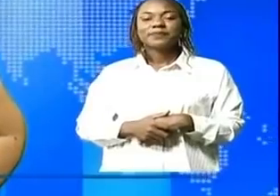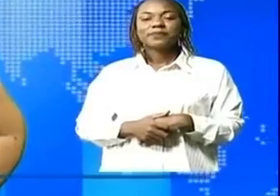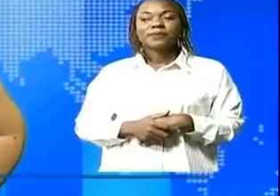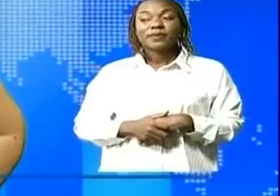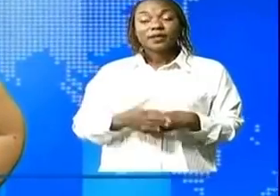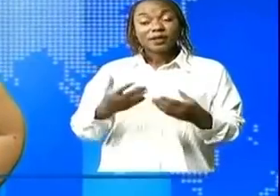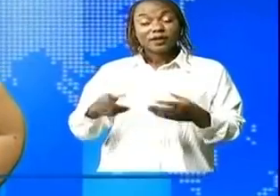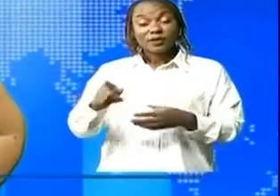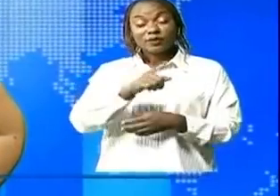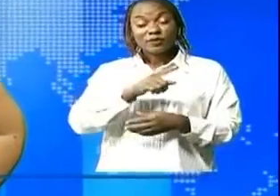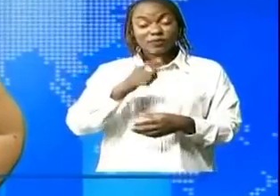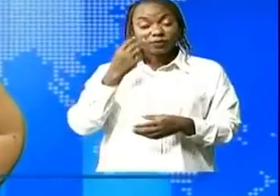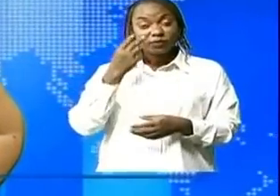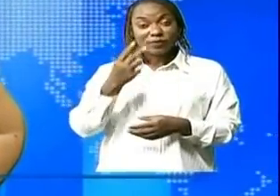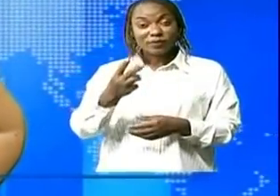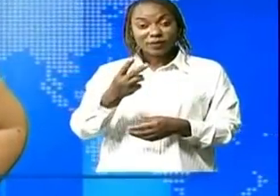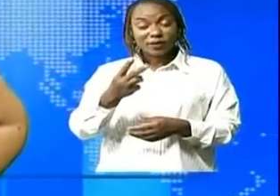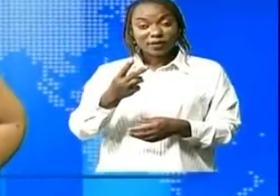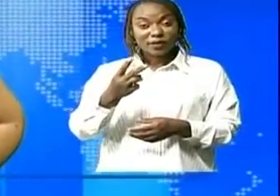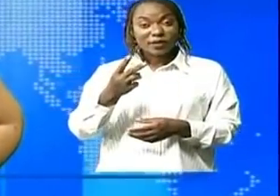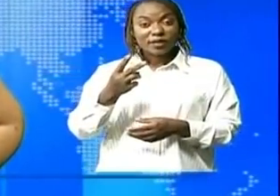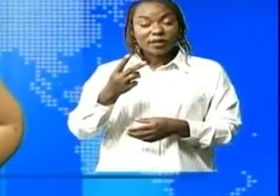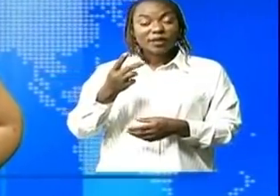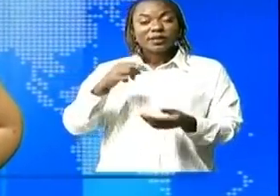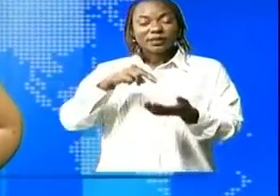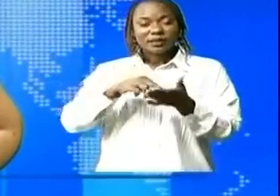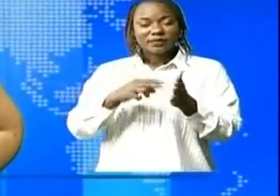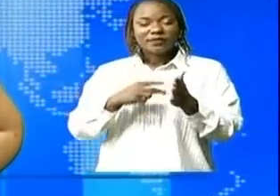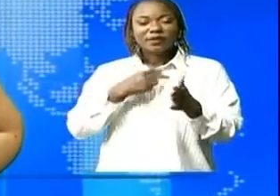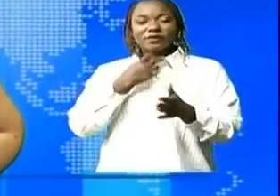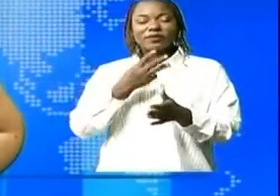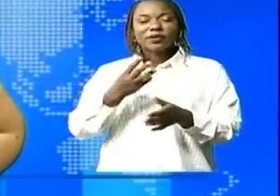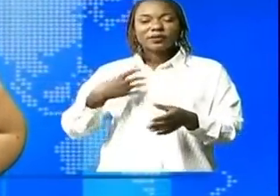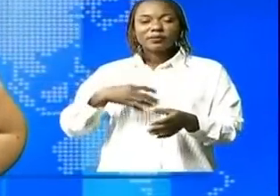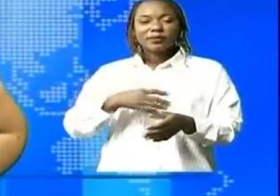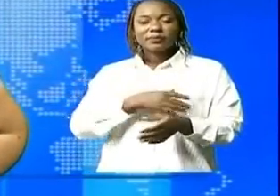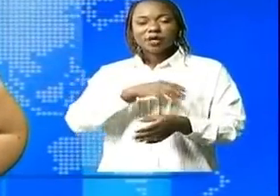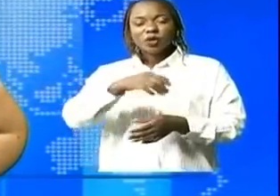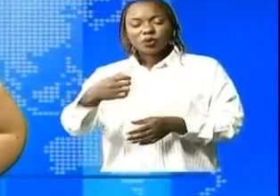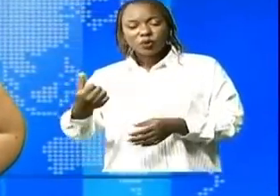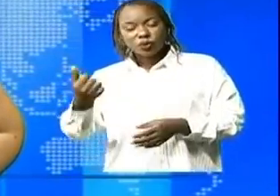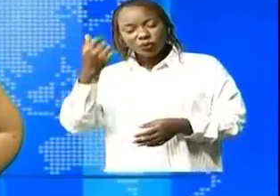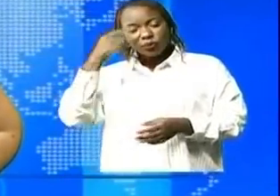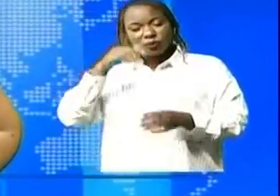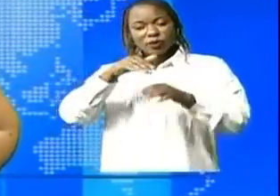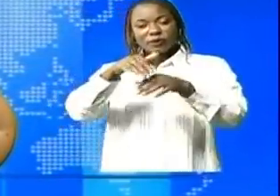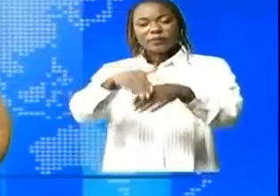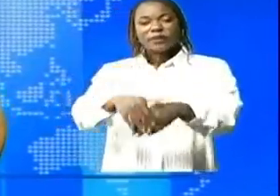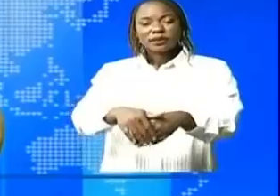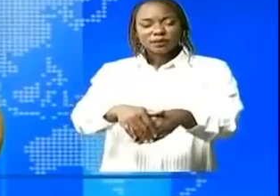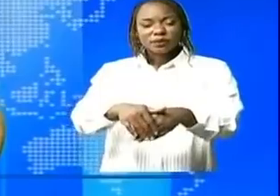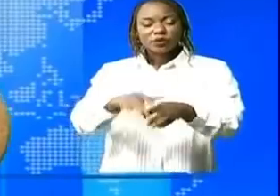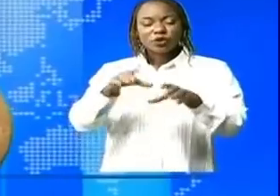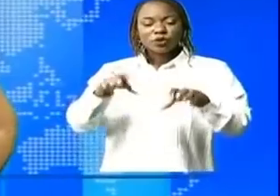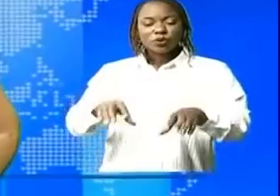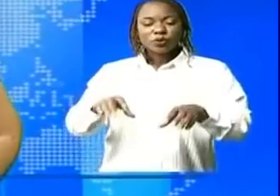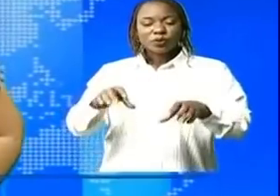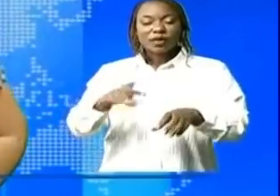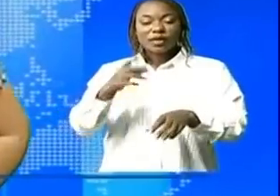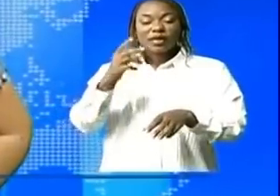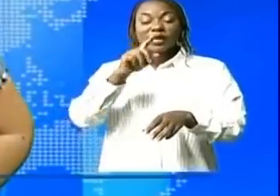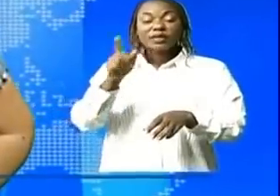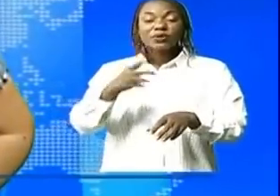Juste là, vous venez de reconnaître le timbre vocal de Marthe Manguez, qu'elle a en rapport avec la participation de la RDC à la